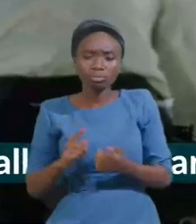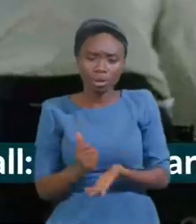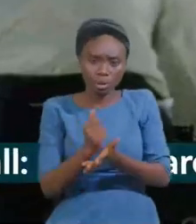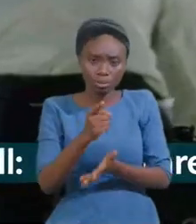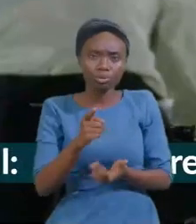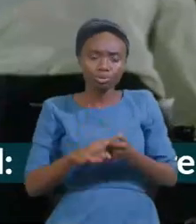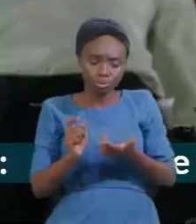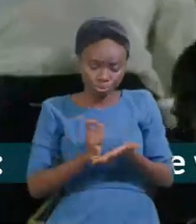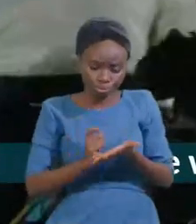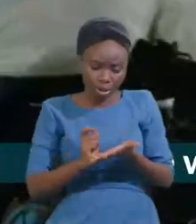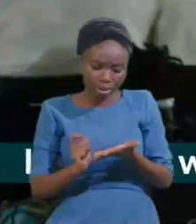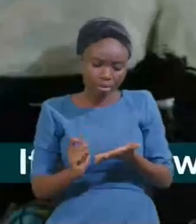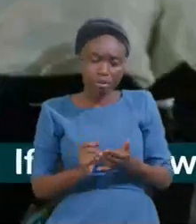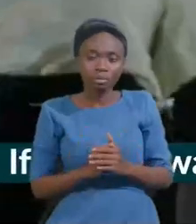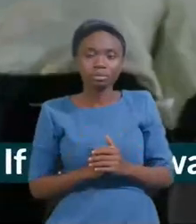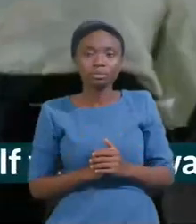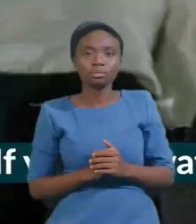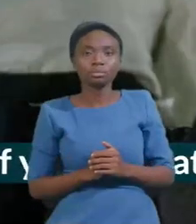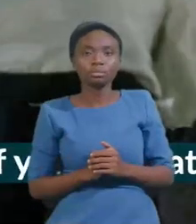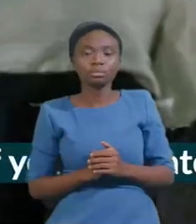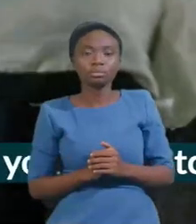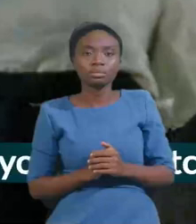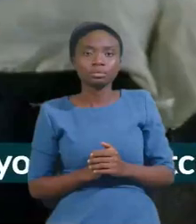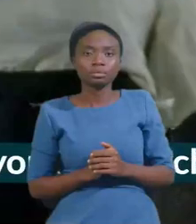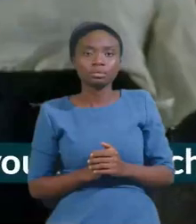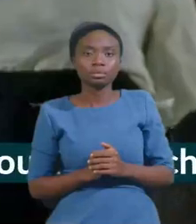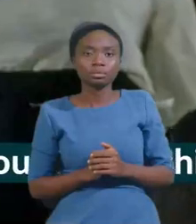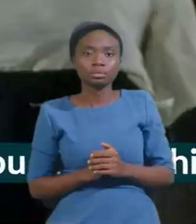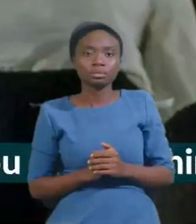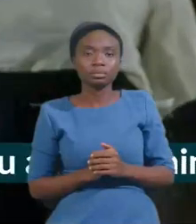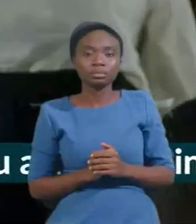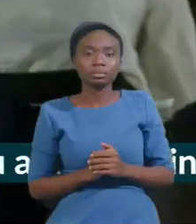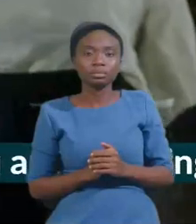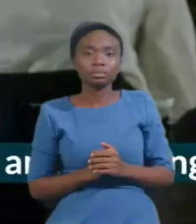you to write. Si vous ne savez pas écrire, demandez aux conseillers de vous aider à écrire.